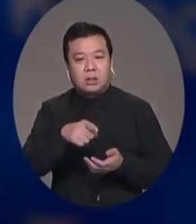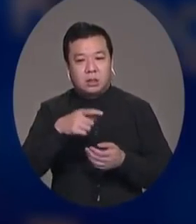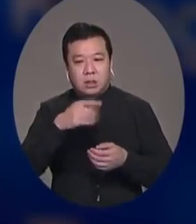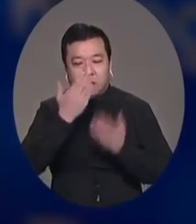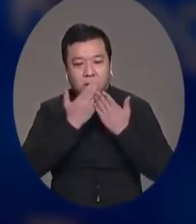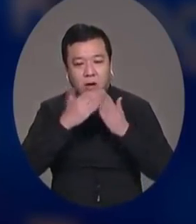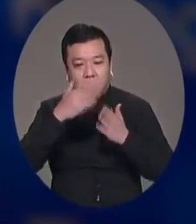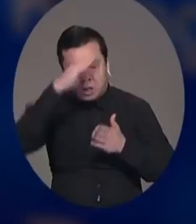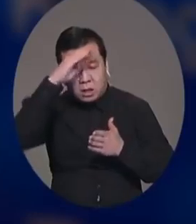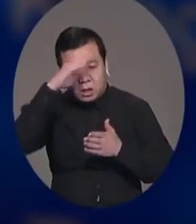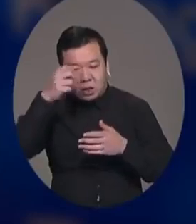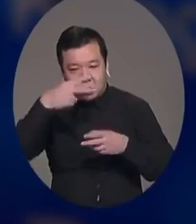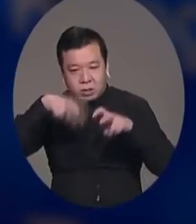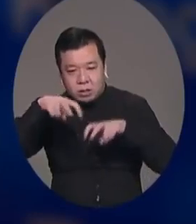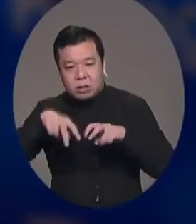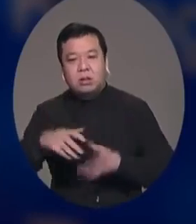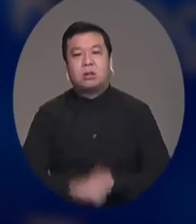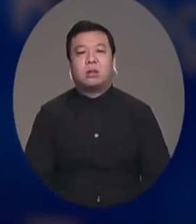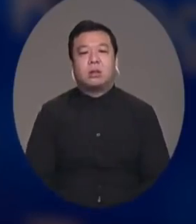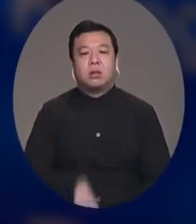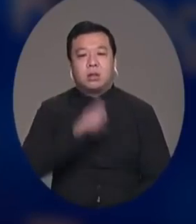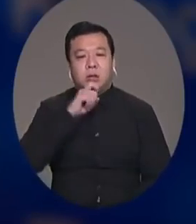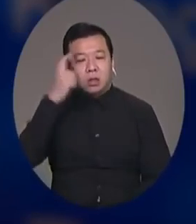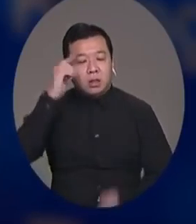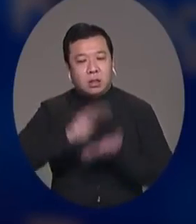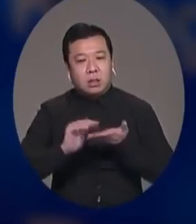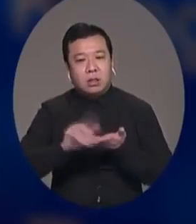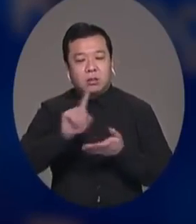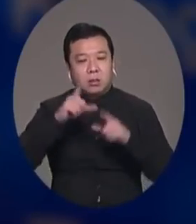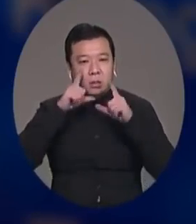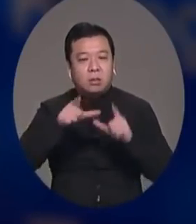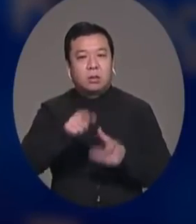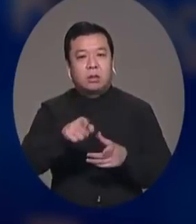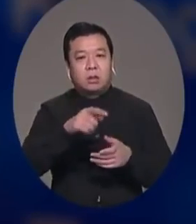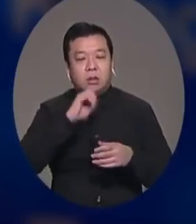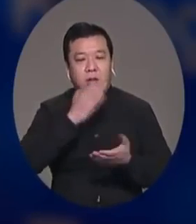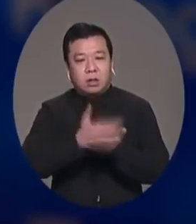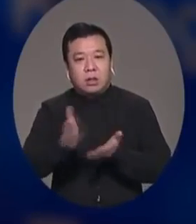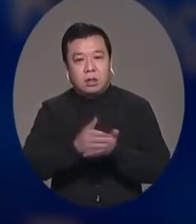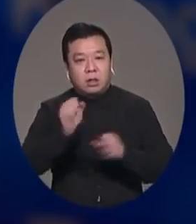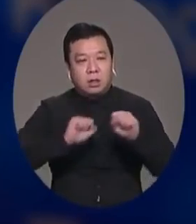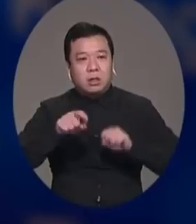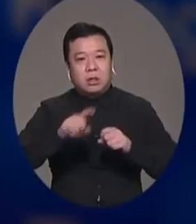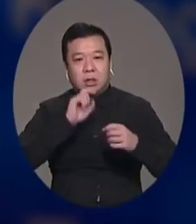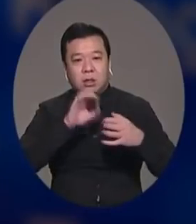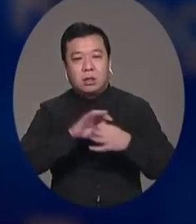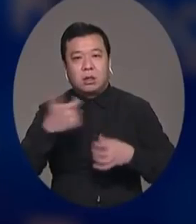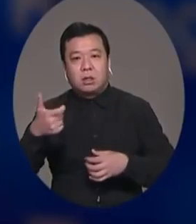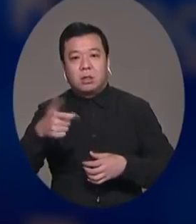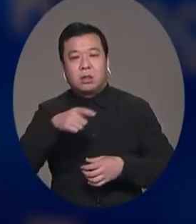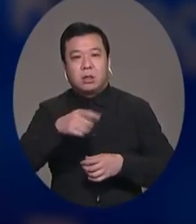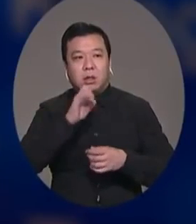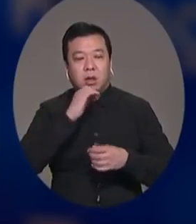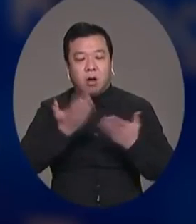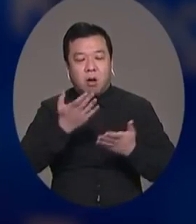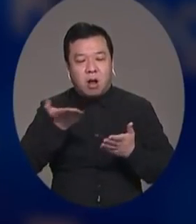及警方作进一步调查。有知情者向该报透露，这次清除行动所涉的费用，校方或会考